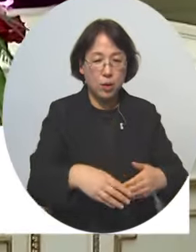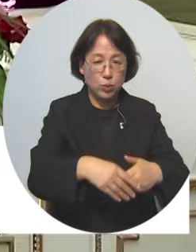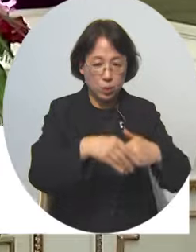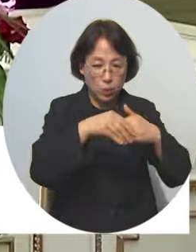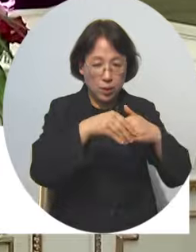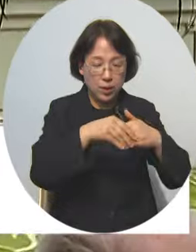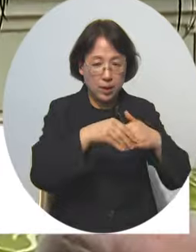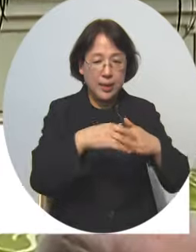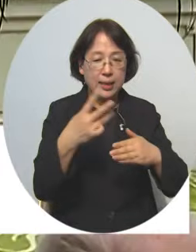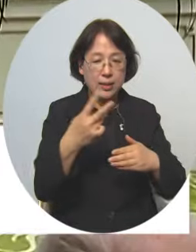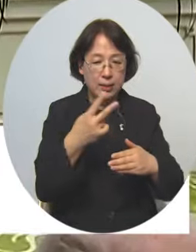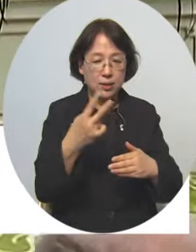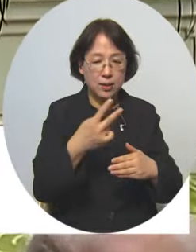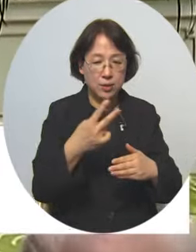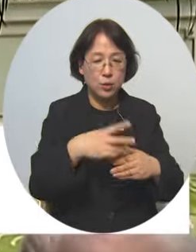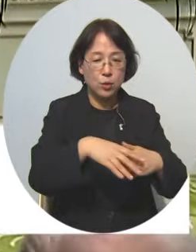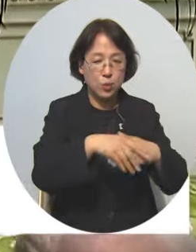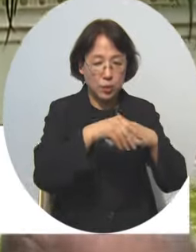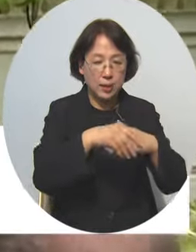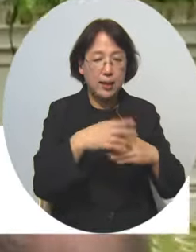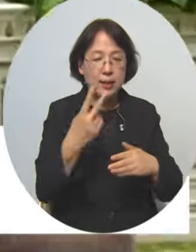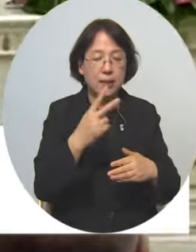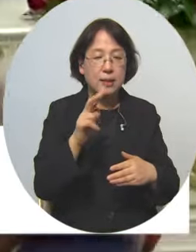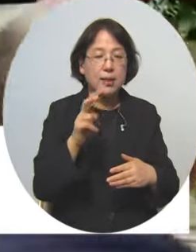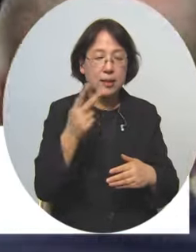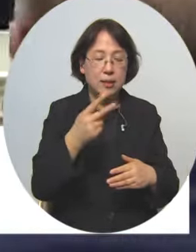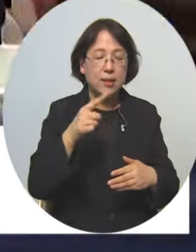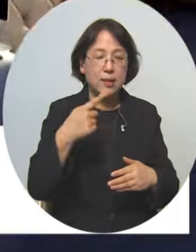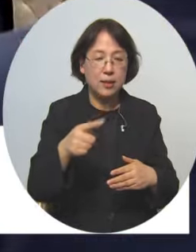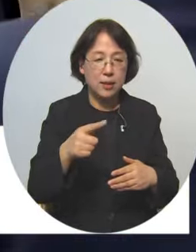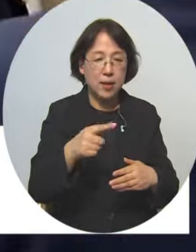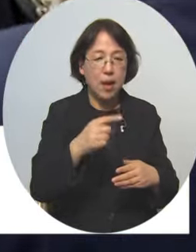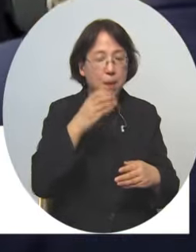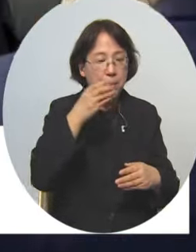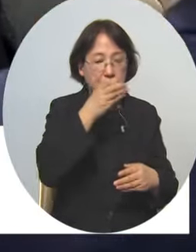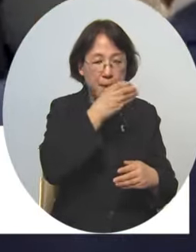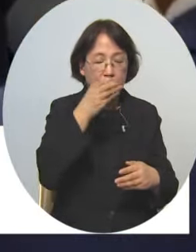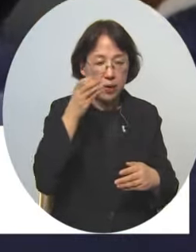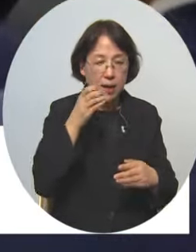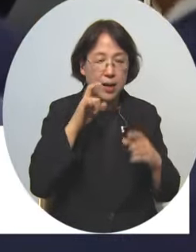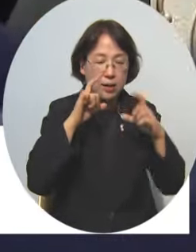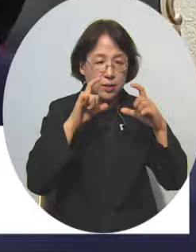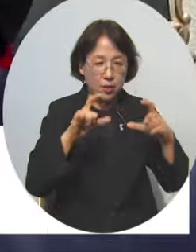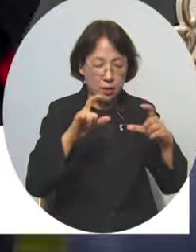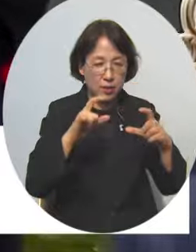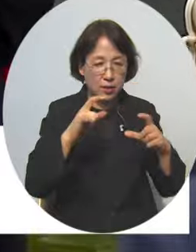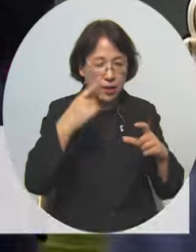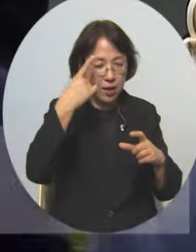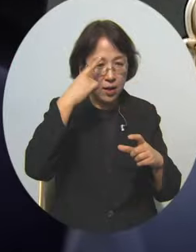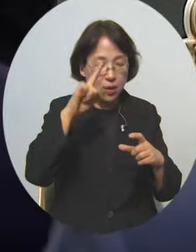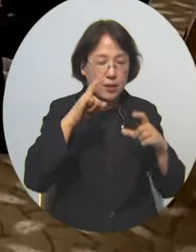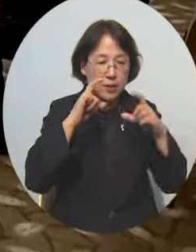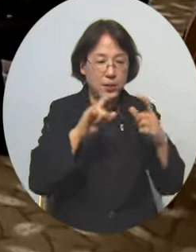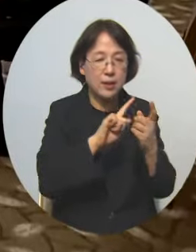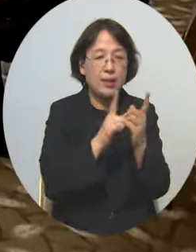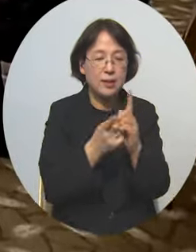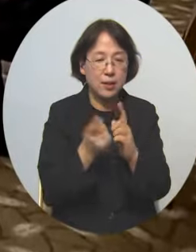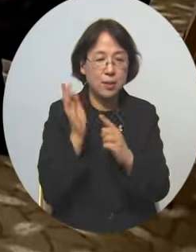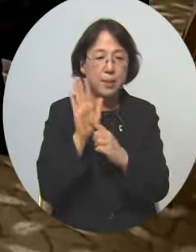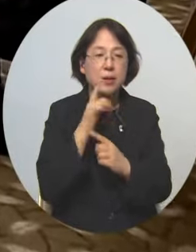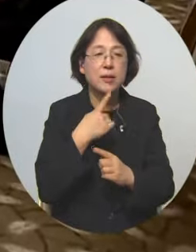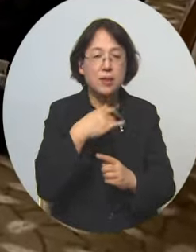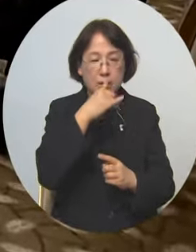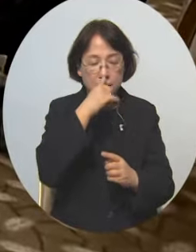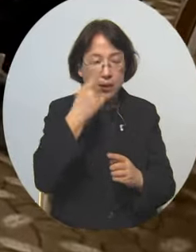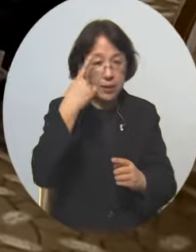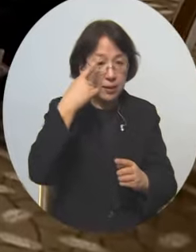조소우호 및 설린협력조약, 2000년에서 2001년 평양선언 및 모스크바 선언을 대체한다고 밝힌 바 있습니다. 푸틴